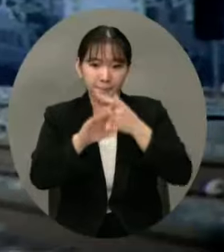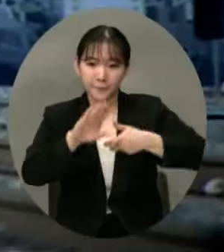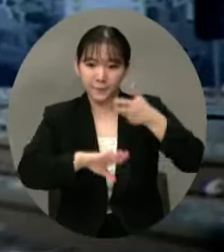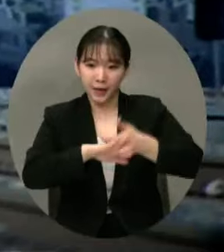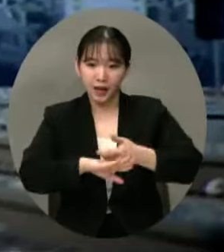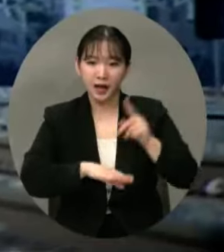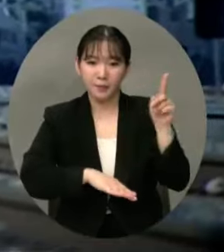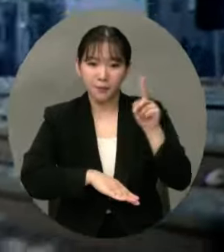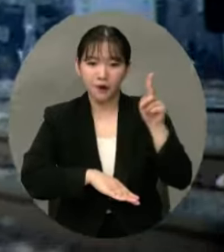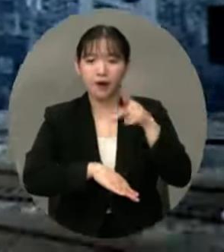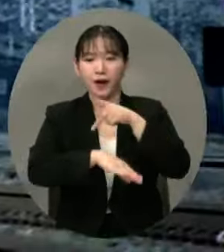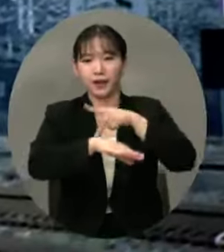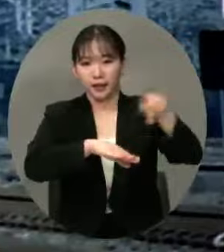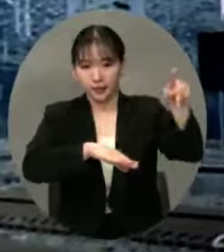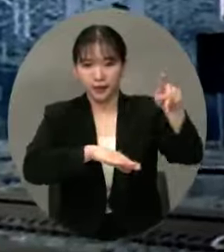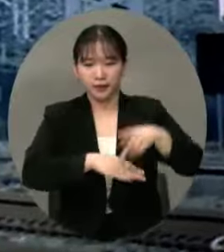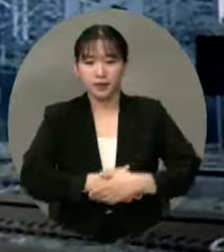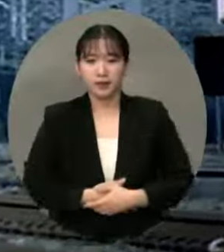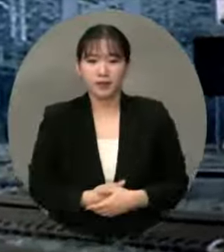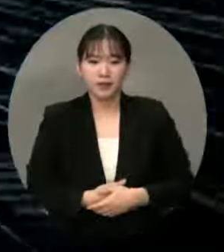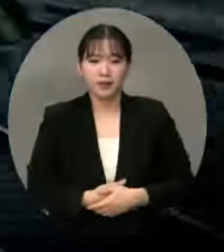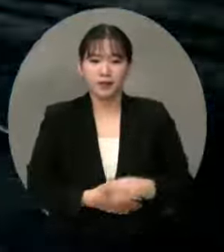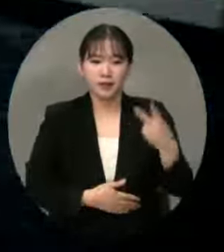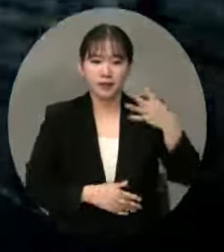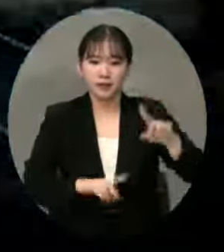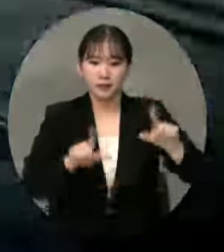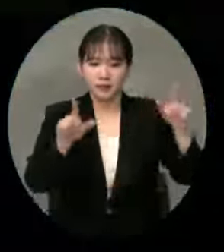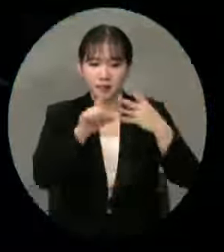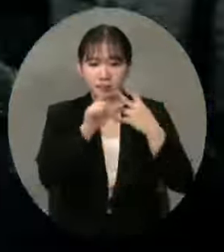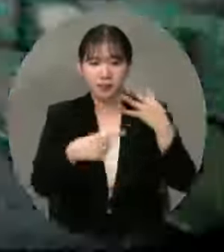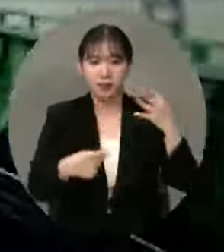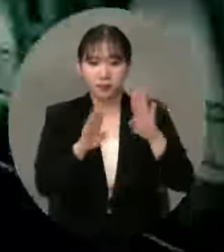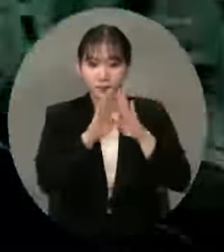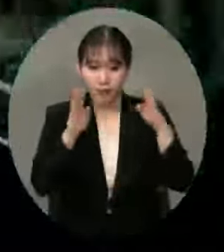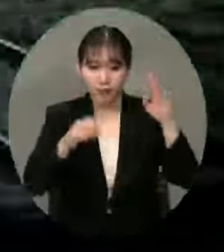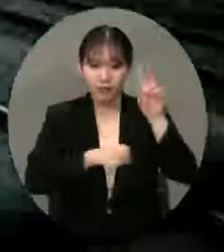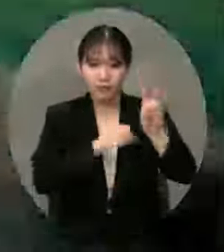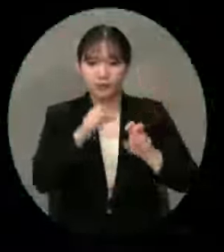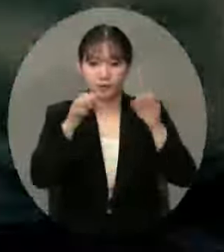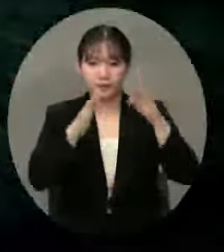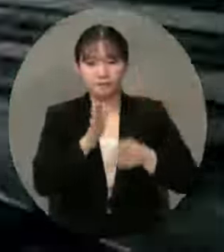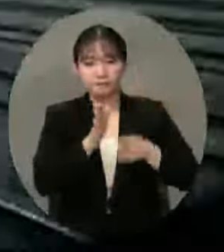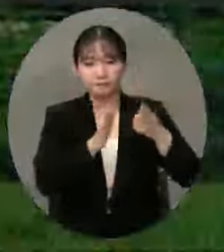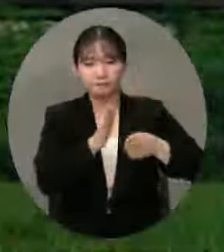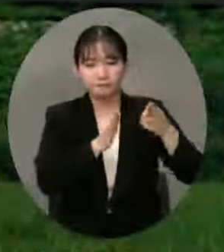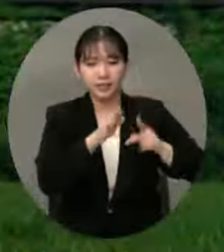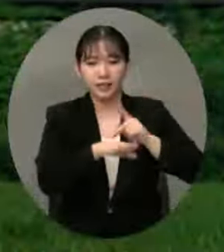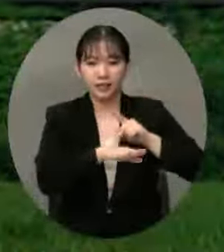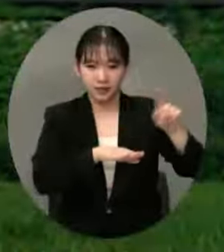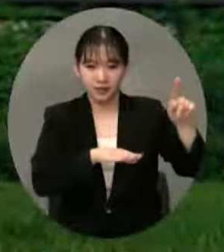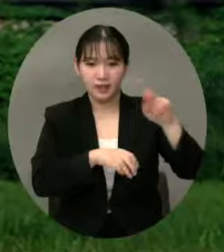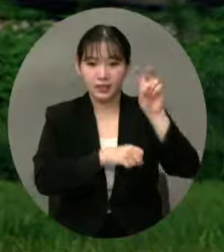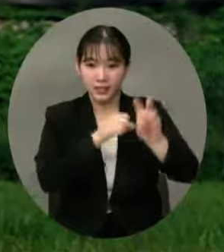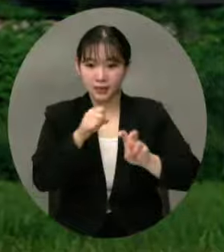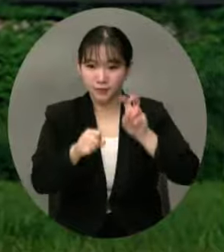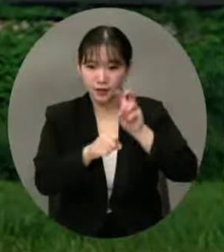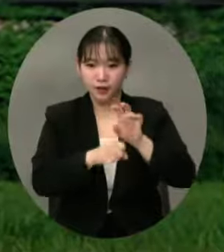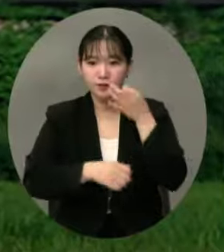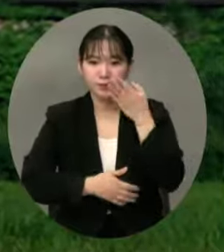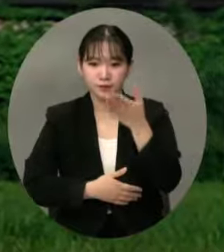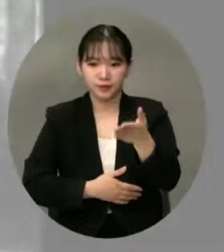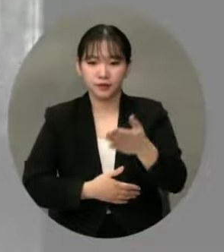코리아 트레인 익스프레스, 바로 KTX입니다. 2004년 4월 1일 개통 후 20년간 쉼 없이 달려왔던 KTX, 그 스무회를